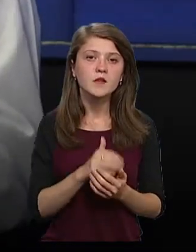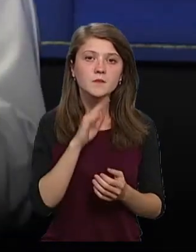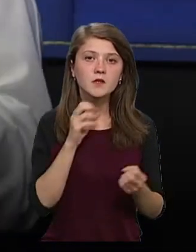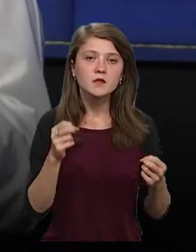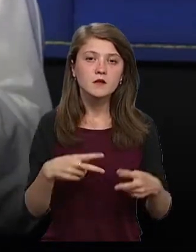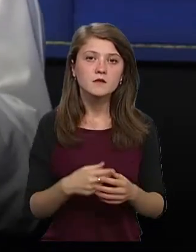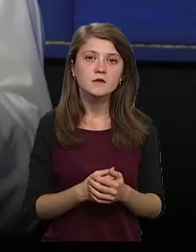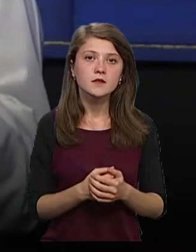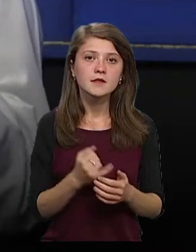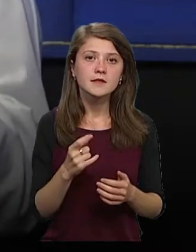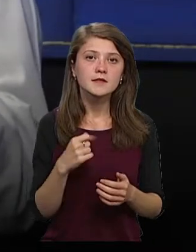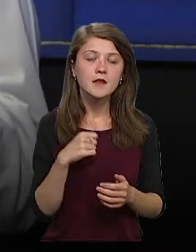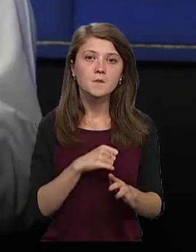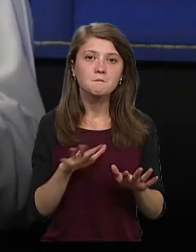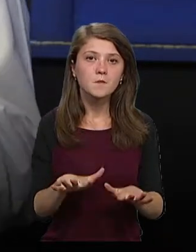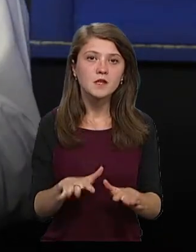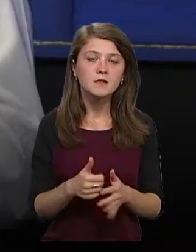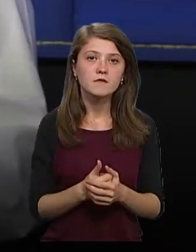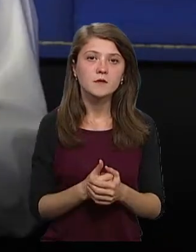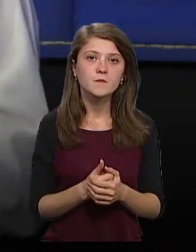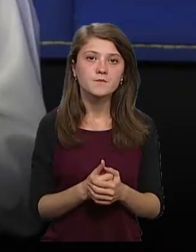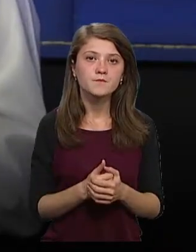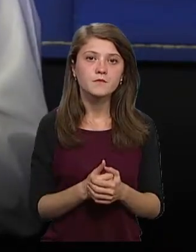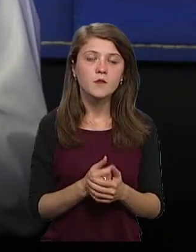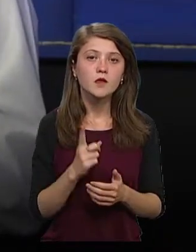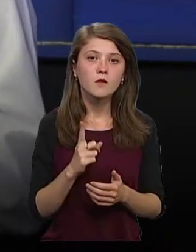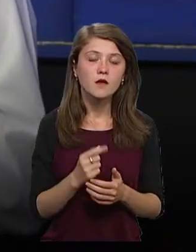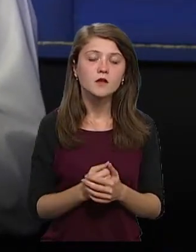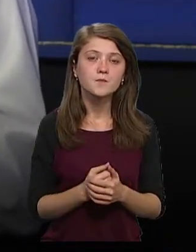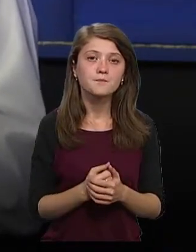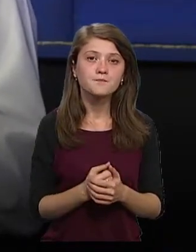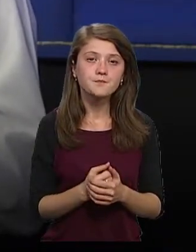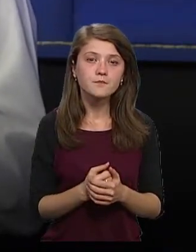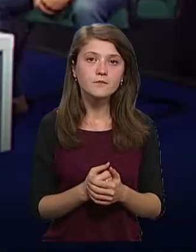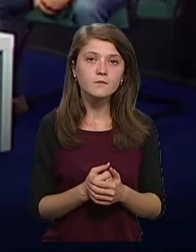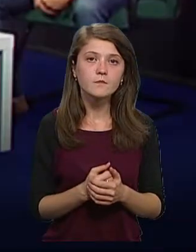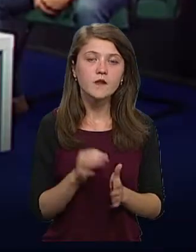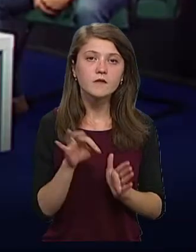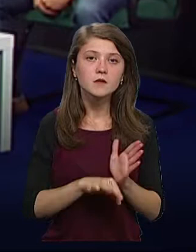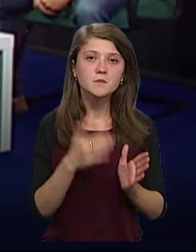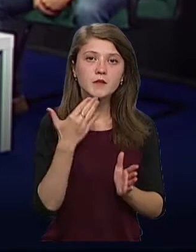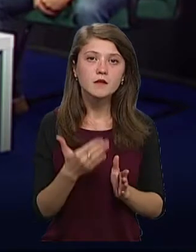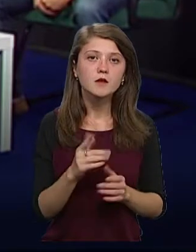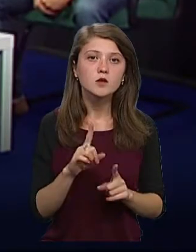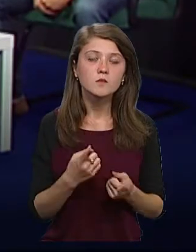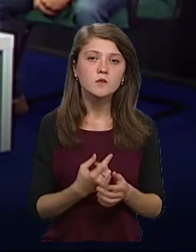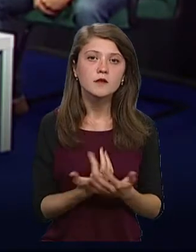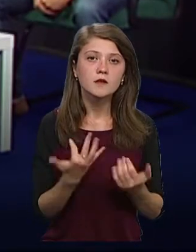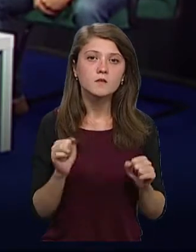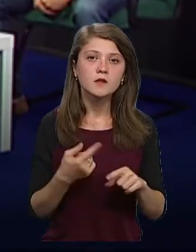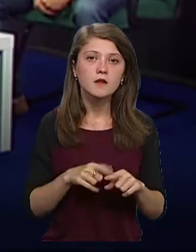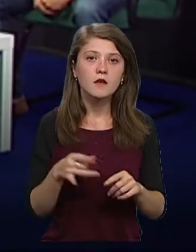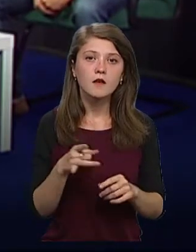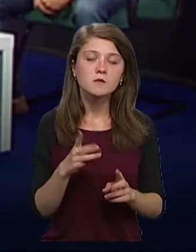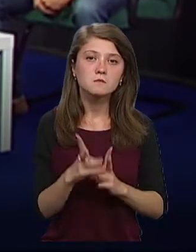урядовців, іменно з місцевими посадовцями. До речі, тоді відразу питання, чи може їх кількість цих